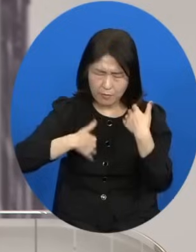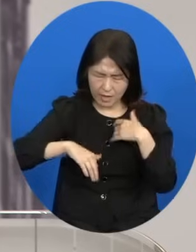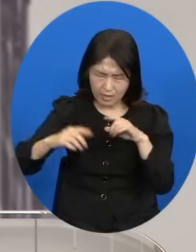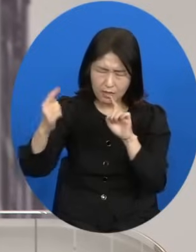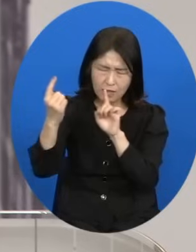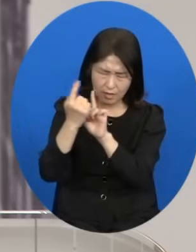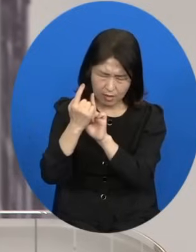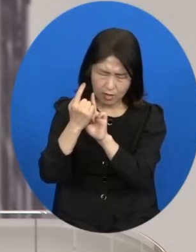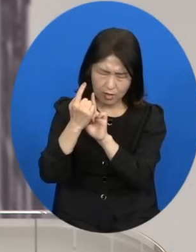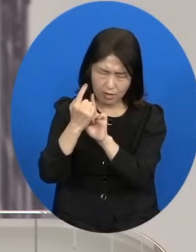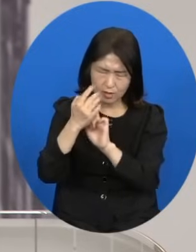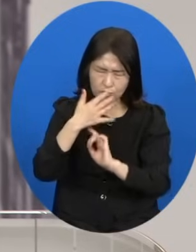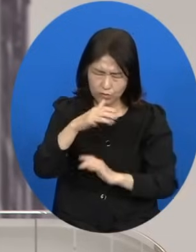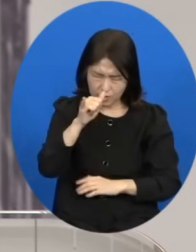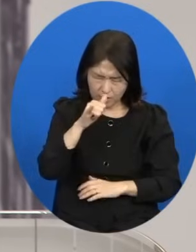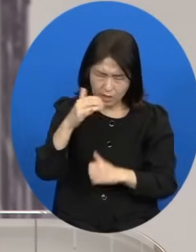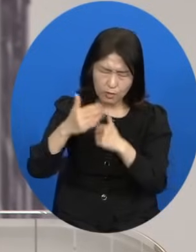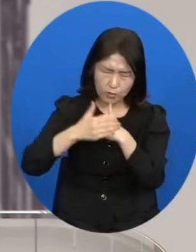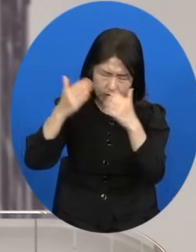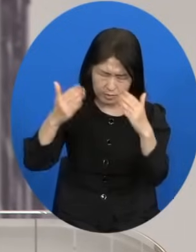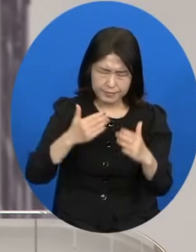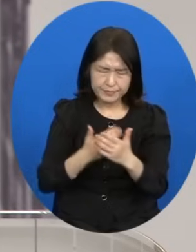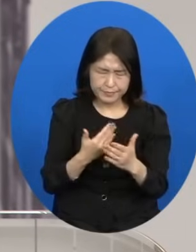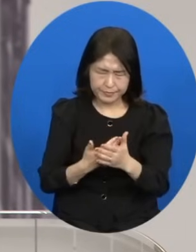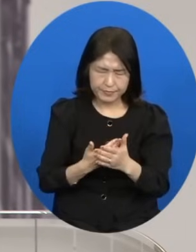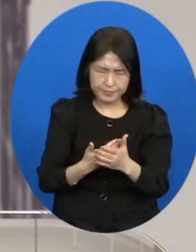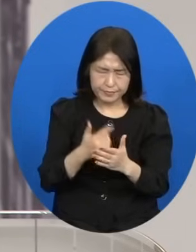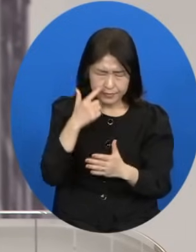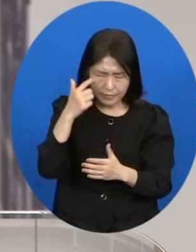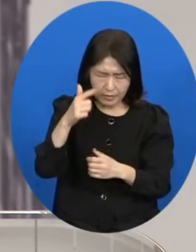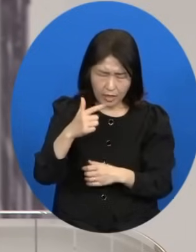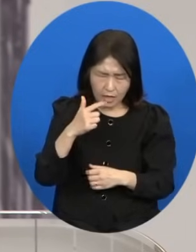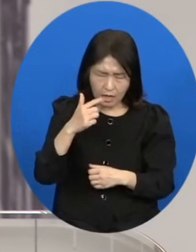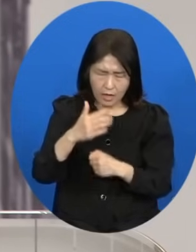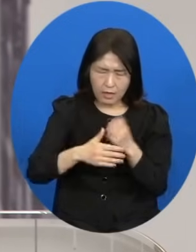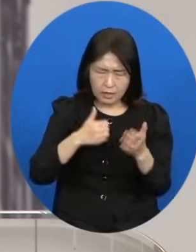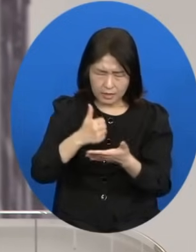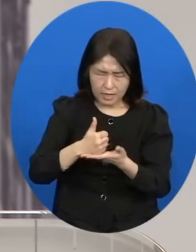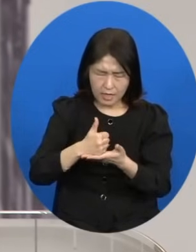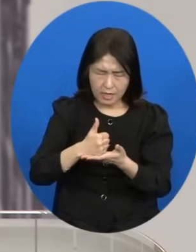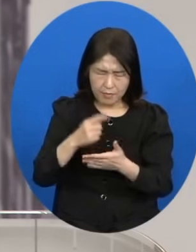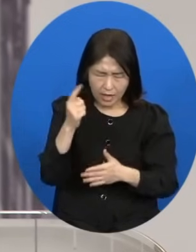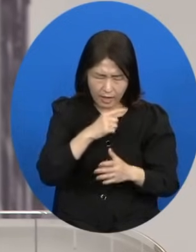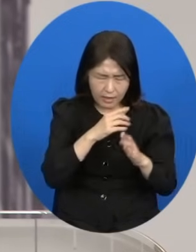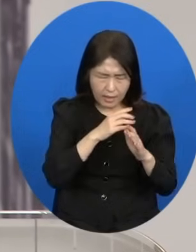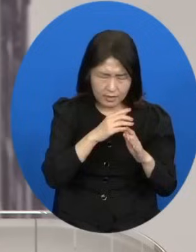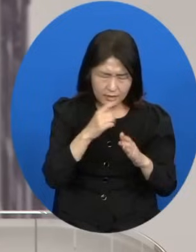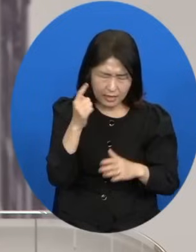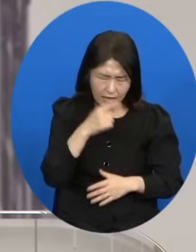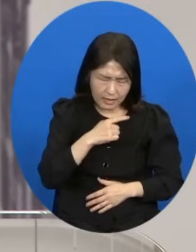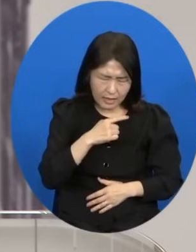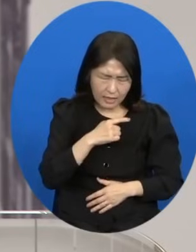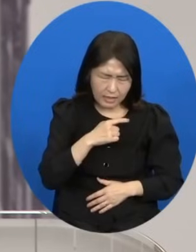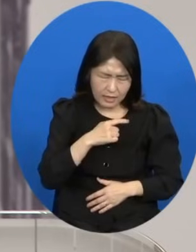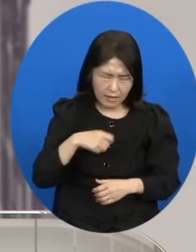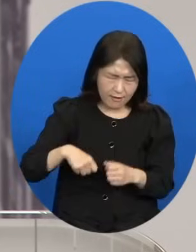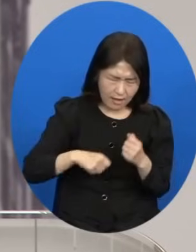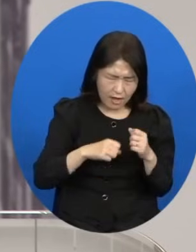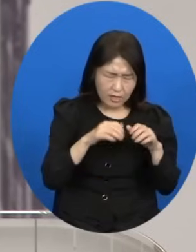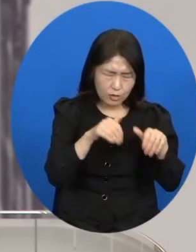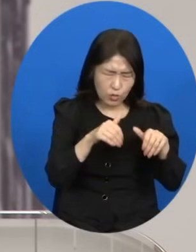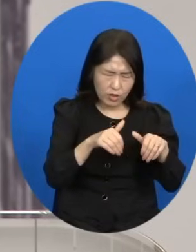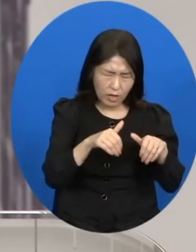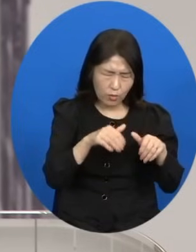하여 주시기를 원합니다 아버지 하나님 어느 한 명도이 악하고 으른 종 아라고 책망받는 인생 없게 하여